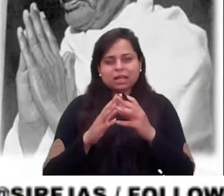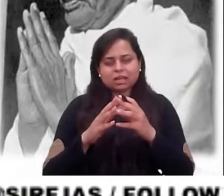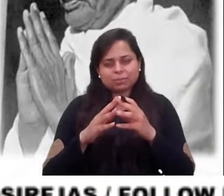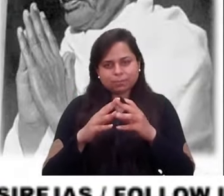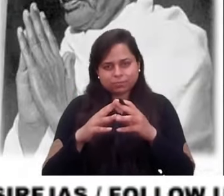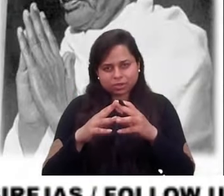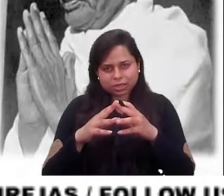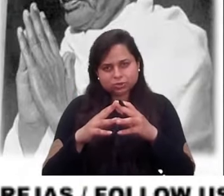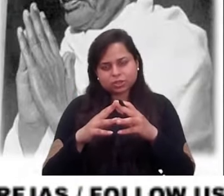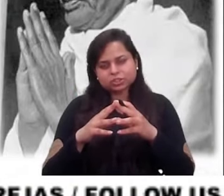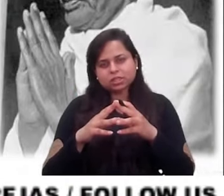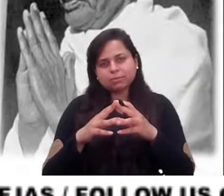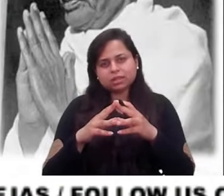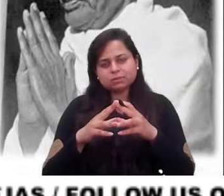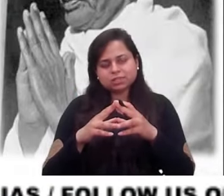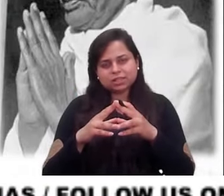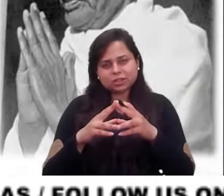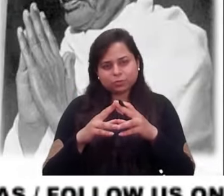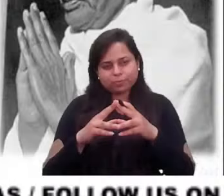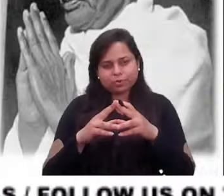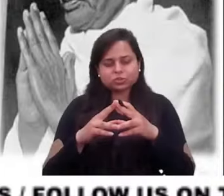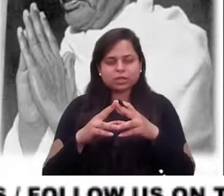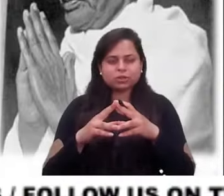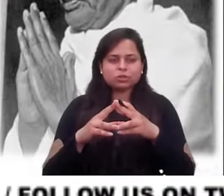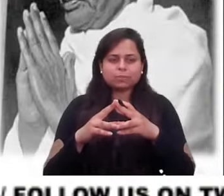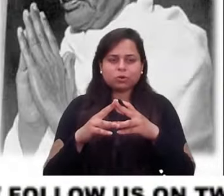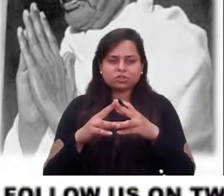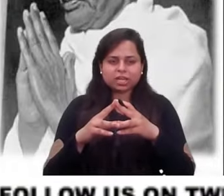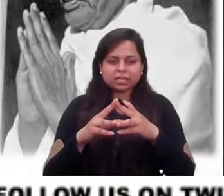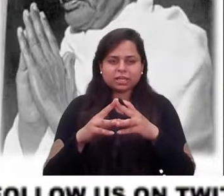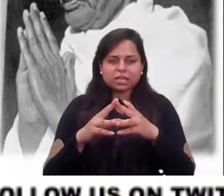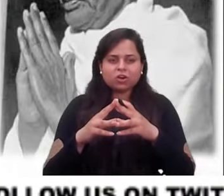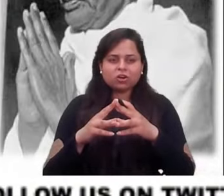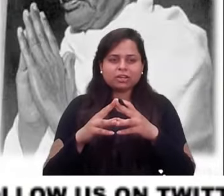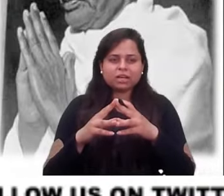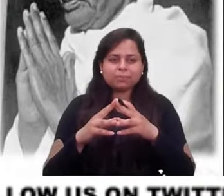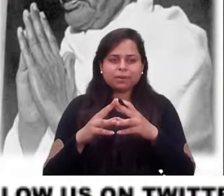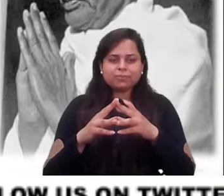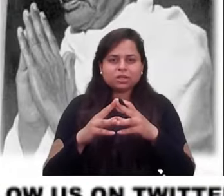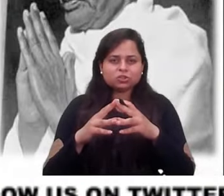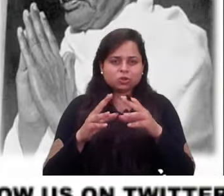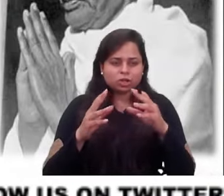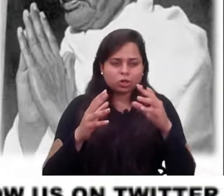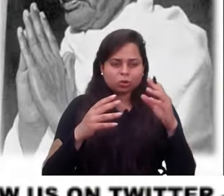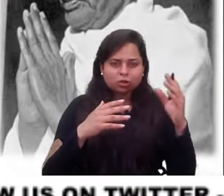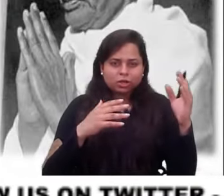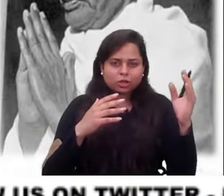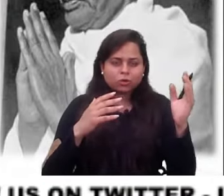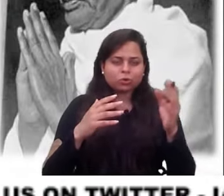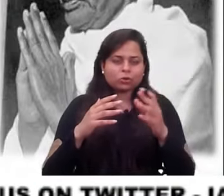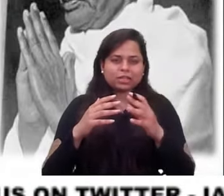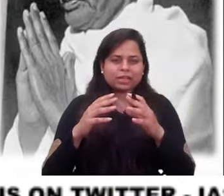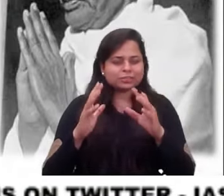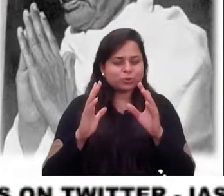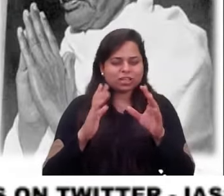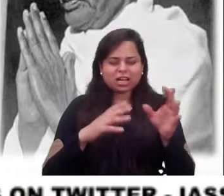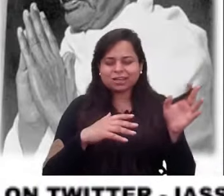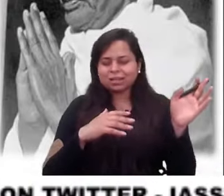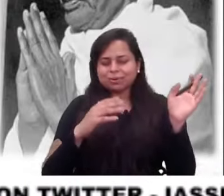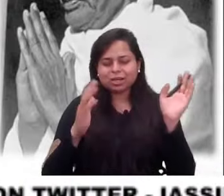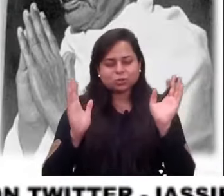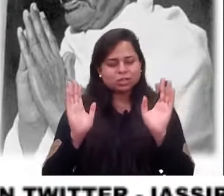हम अपना मिशन के माध्यम से हिंदी को और यहां पर रोक